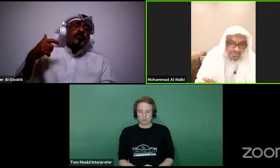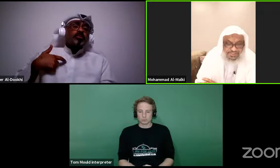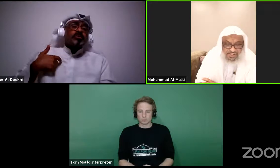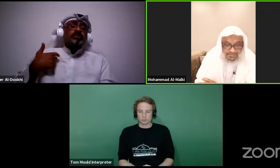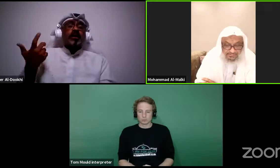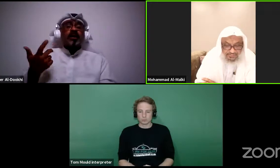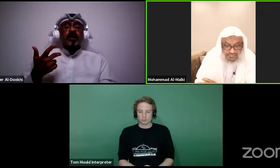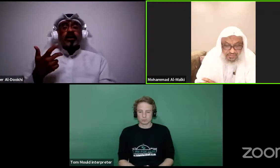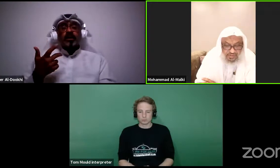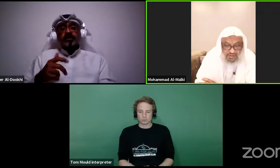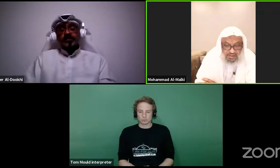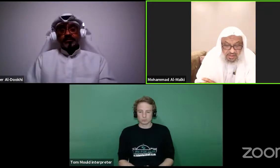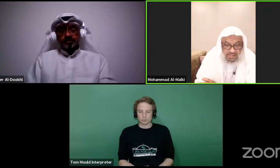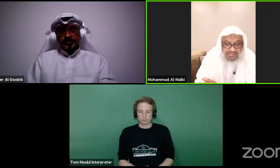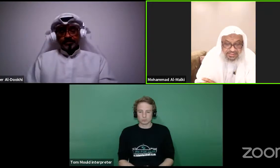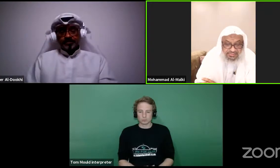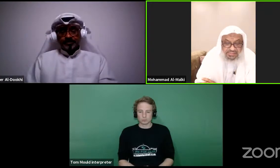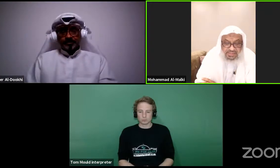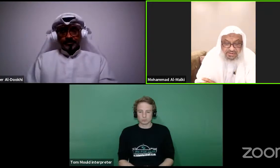باسم المصدر،